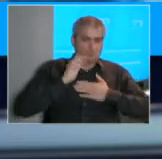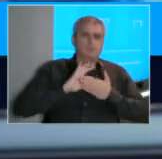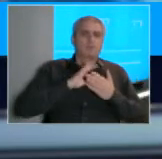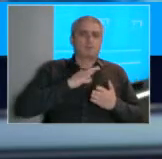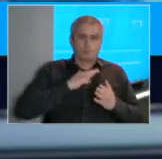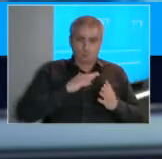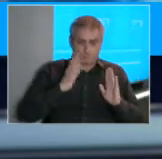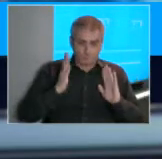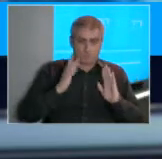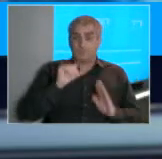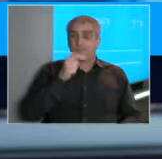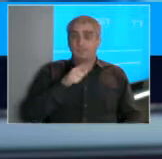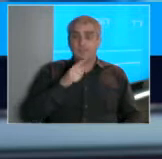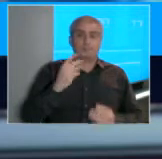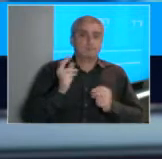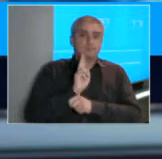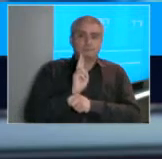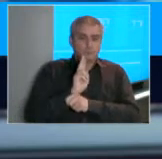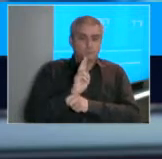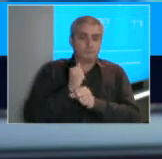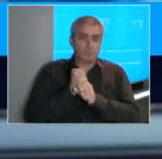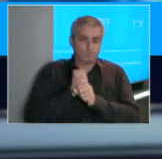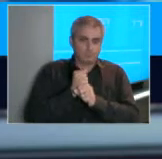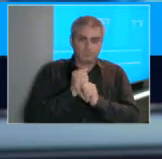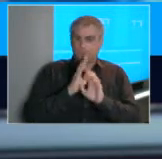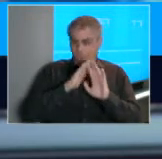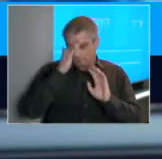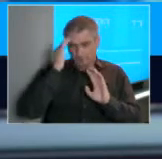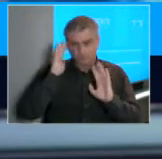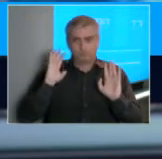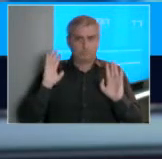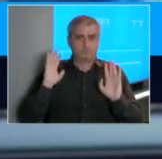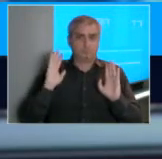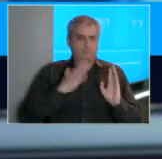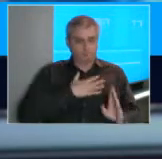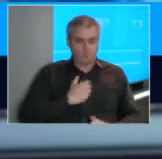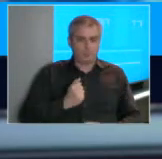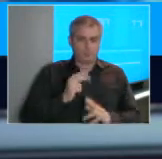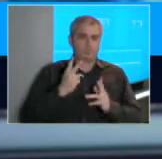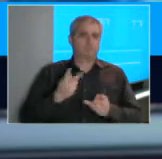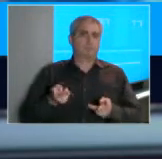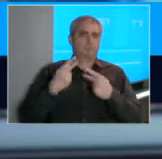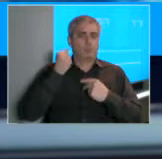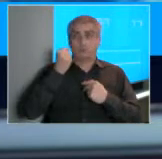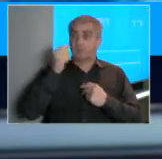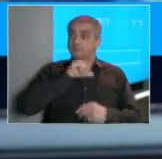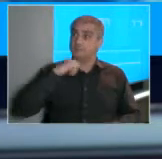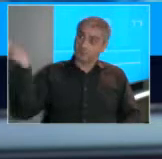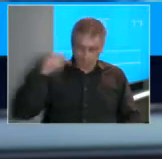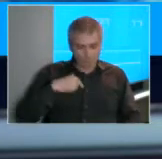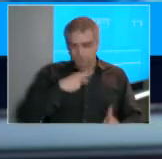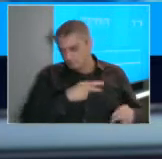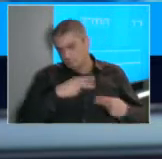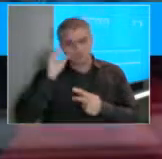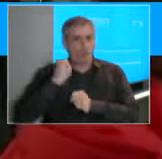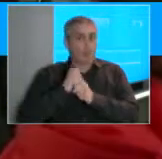הבריאות, קודם כל, אמצעי הזהירות שננקטו, די מספקים. באומץ רב, החזרנו תיירים מסין, למרות שזה